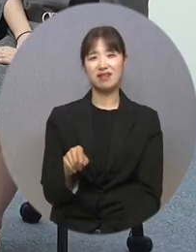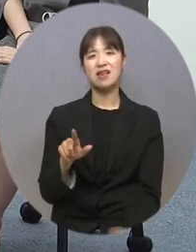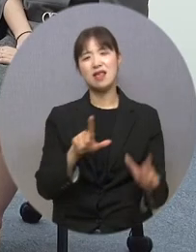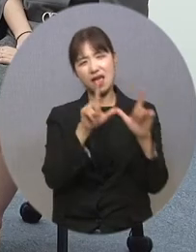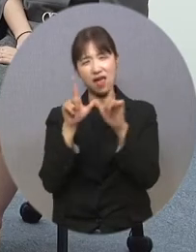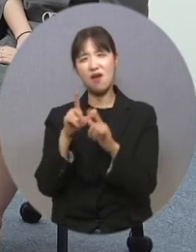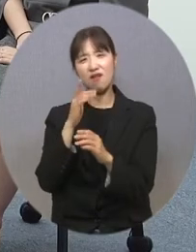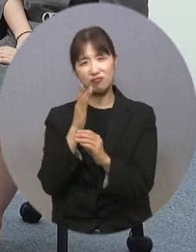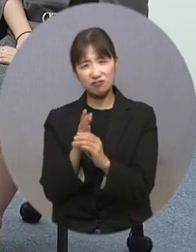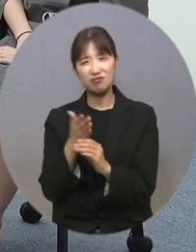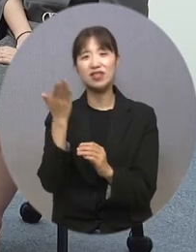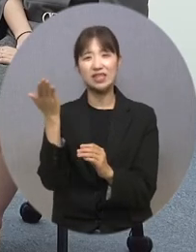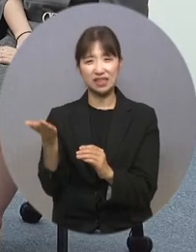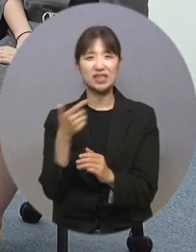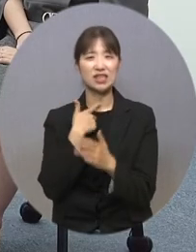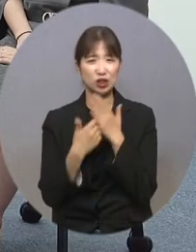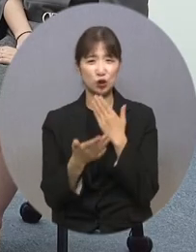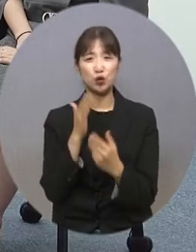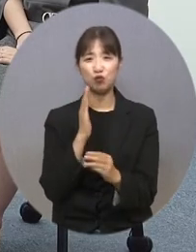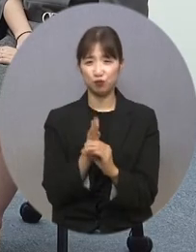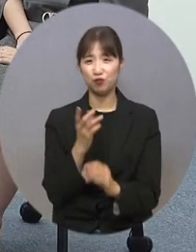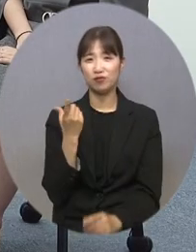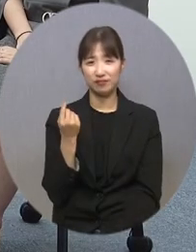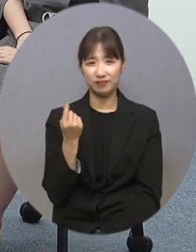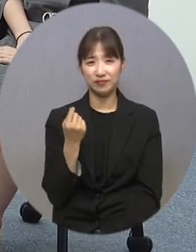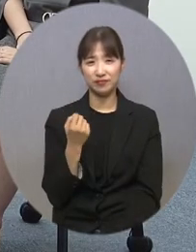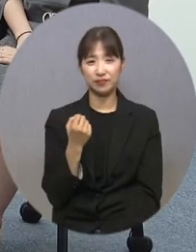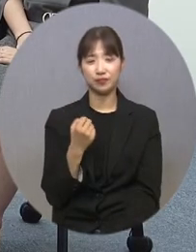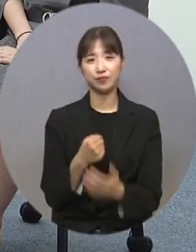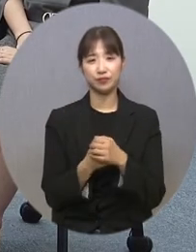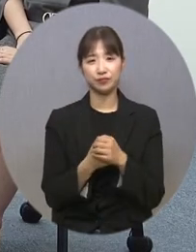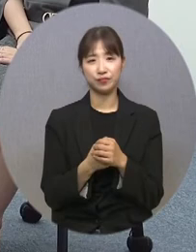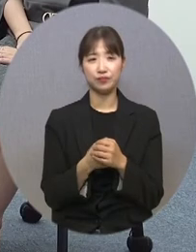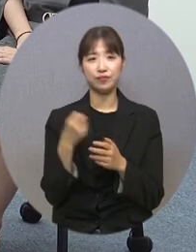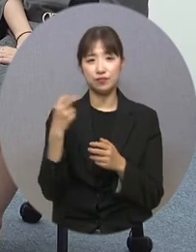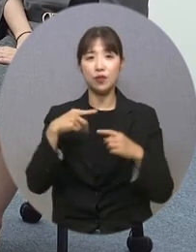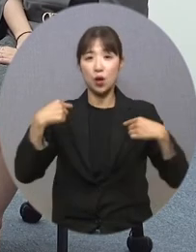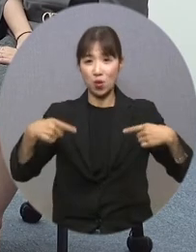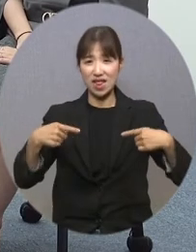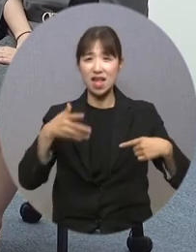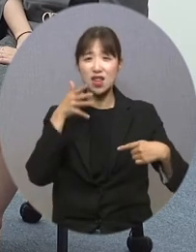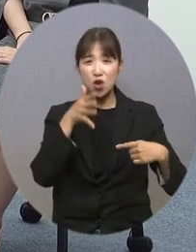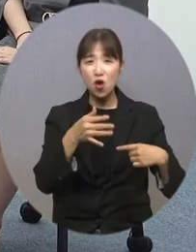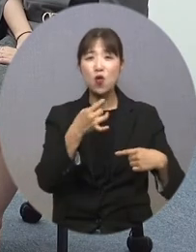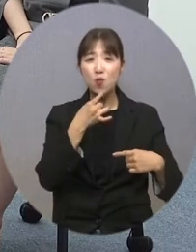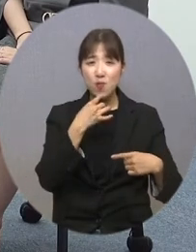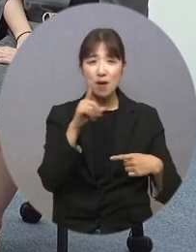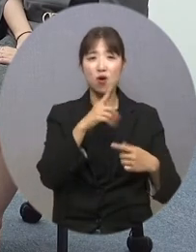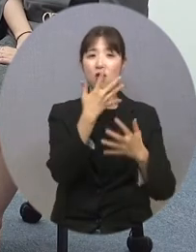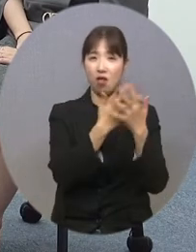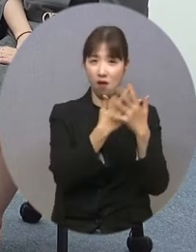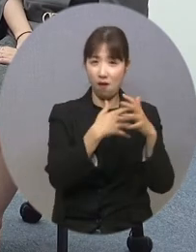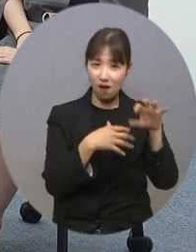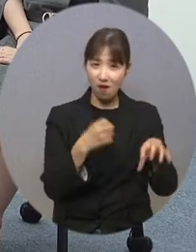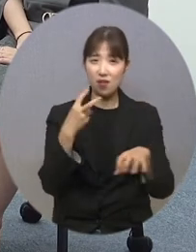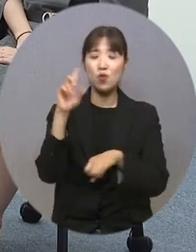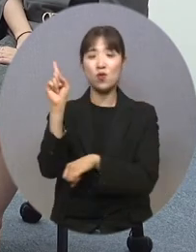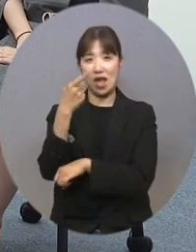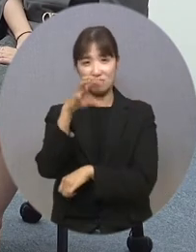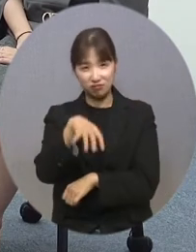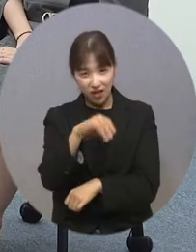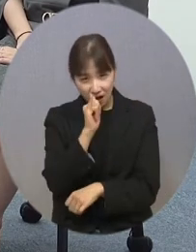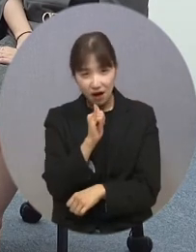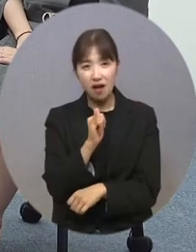이미 다수 본 님이 겪고 있는 거죠 그 모 휠체어 전용 서기 영화관 에도 있고 야구 안에도 있고